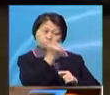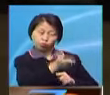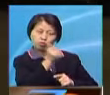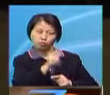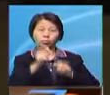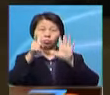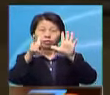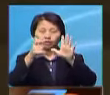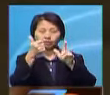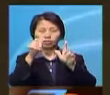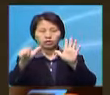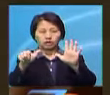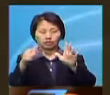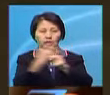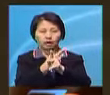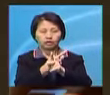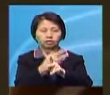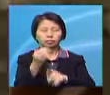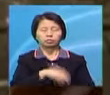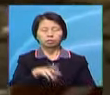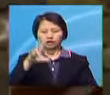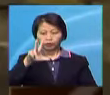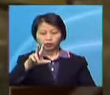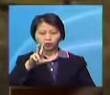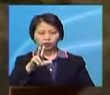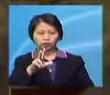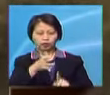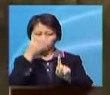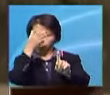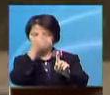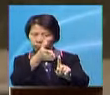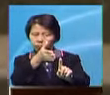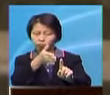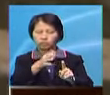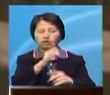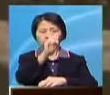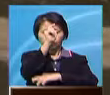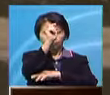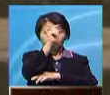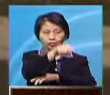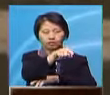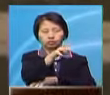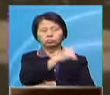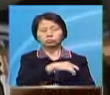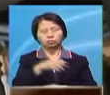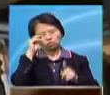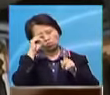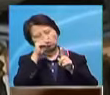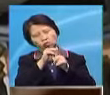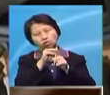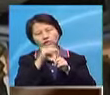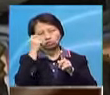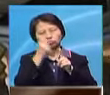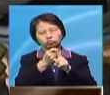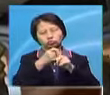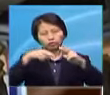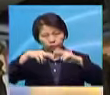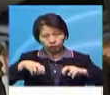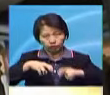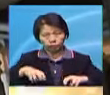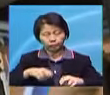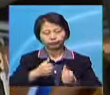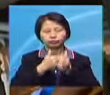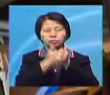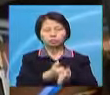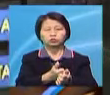das tembakan ke arah pondok itu. 3 das lagi disasar ke arah menara kawalan. Motif kejadian sedang disiasat. Kes disiasat